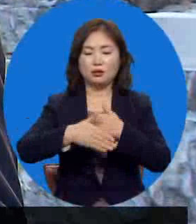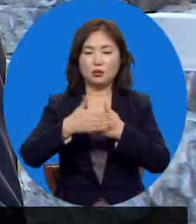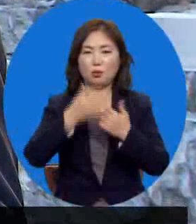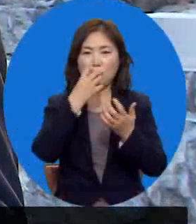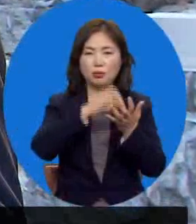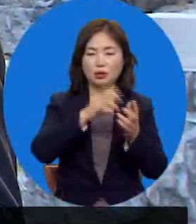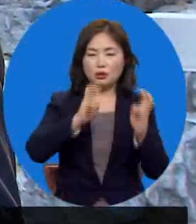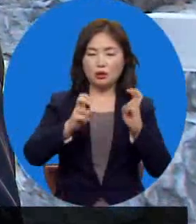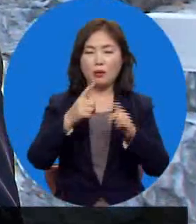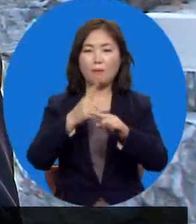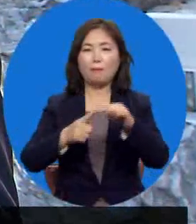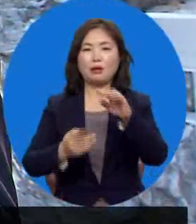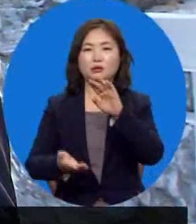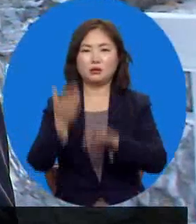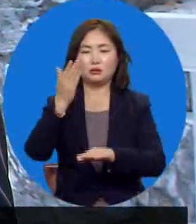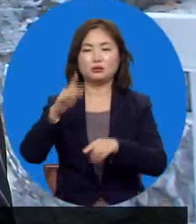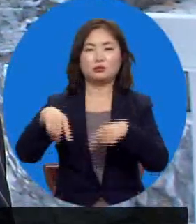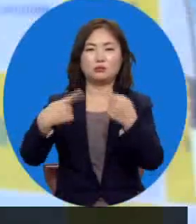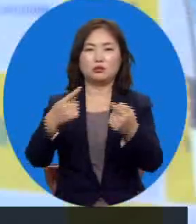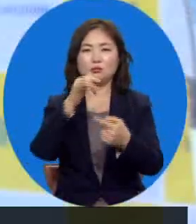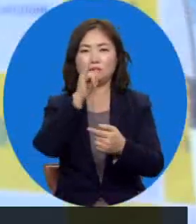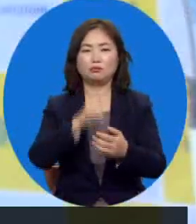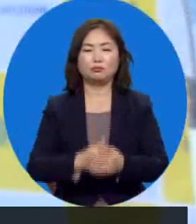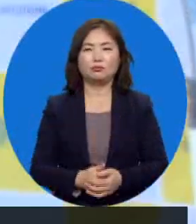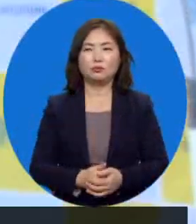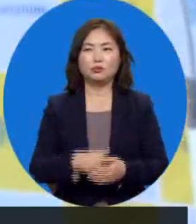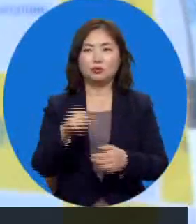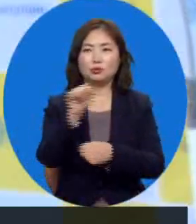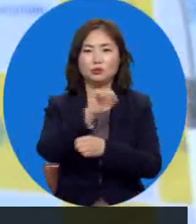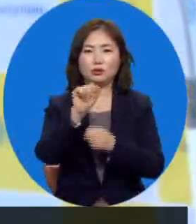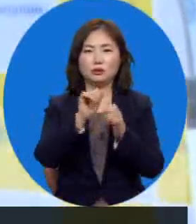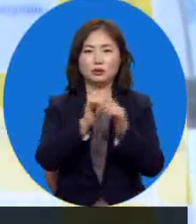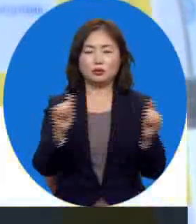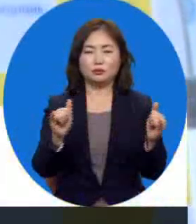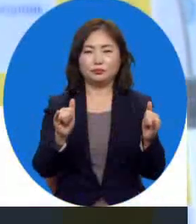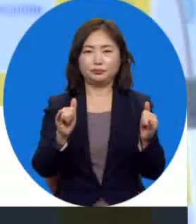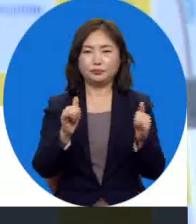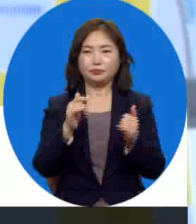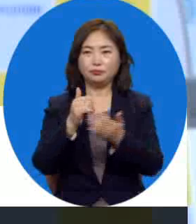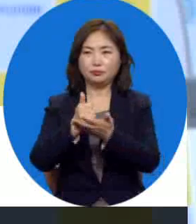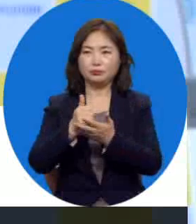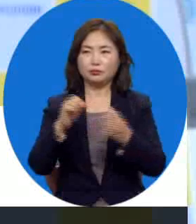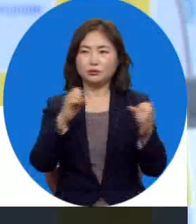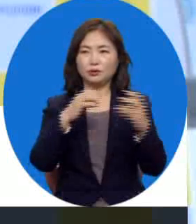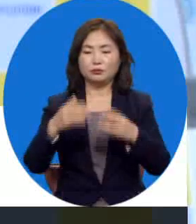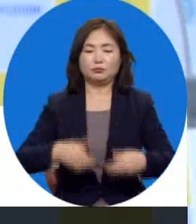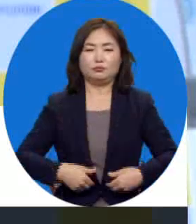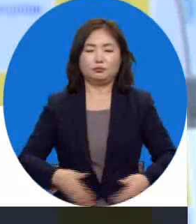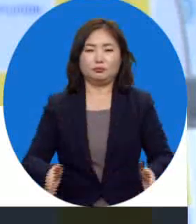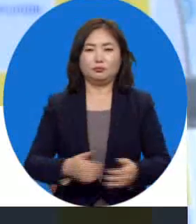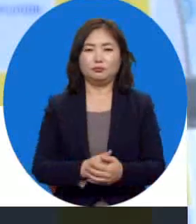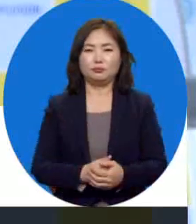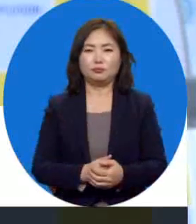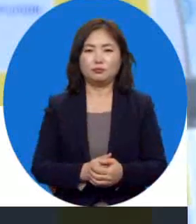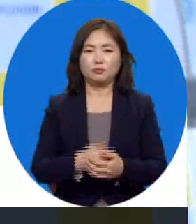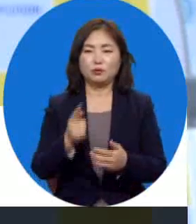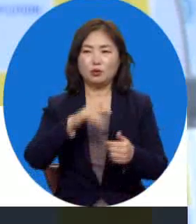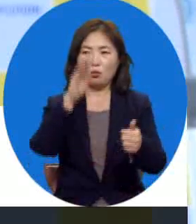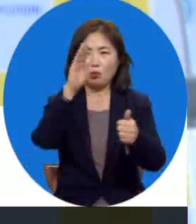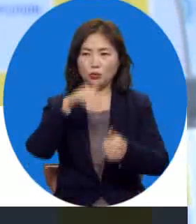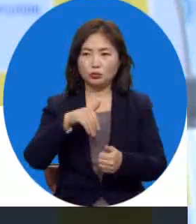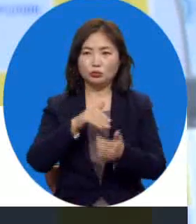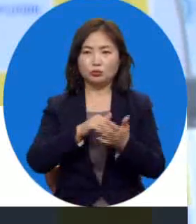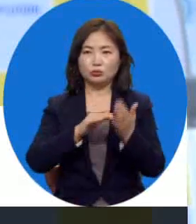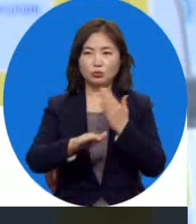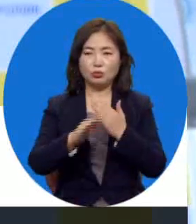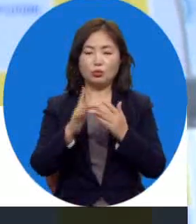법인 택시 가운데 절반가량을 차지합니다. 저기 운전자들은 승객하고 이야기할 필요가 없습니다. 이거는 호출을